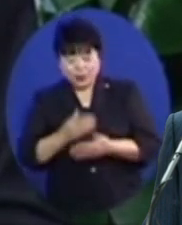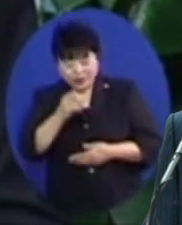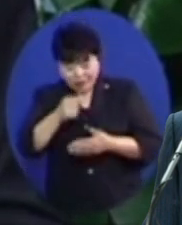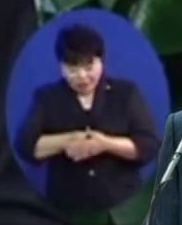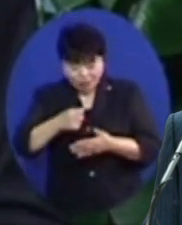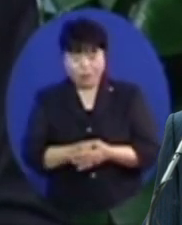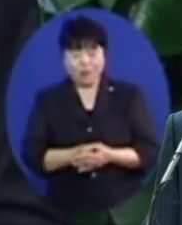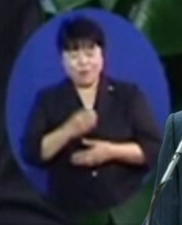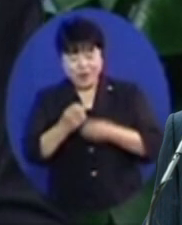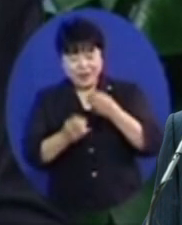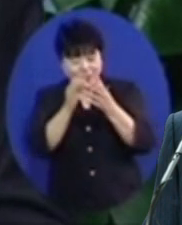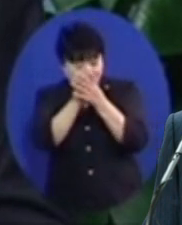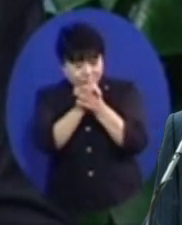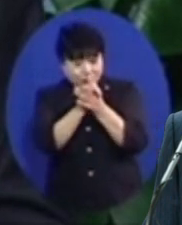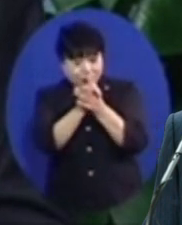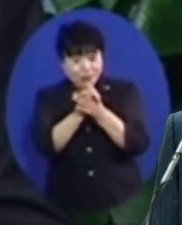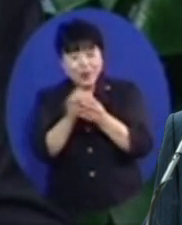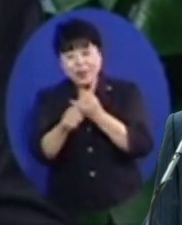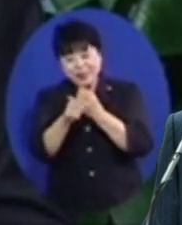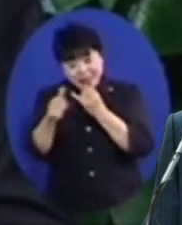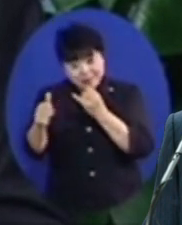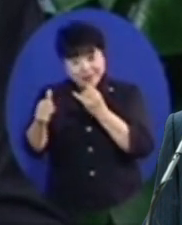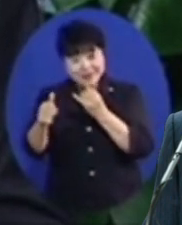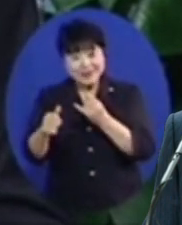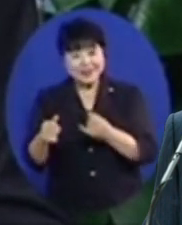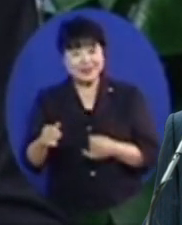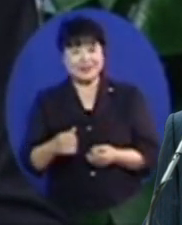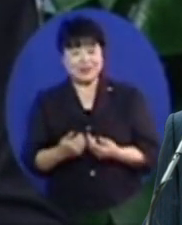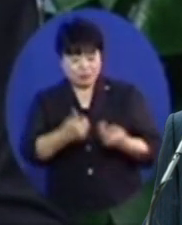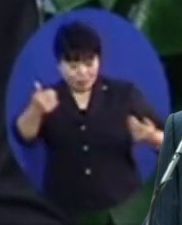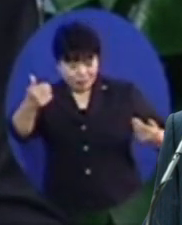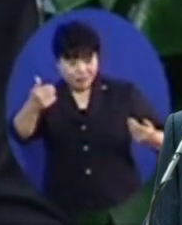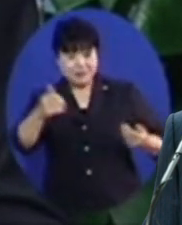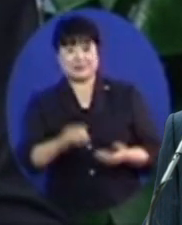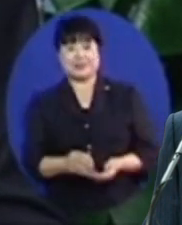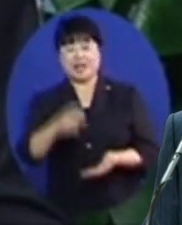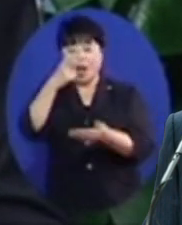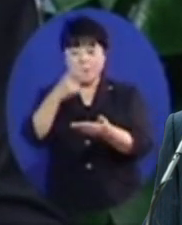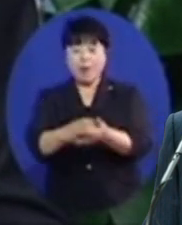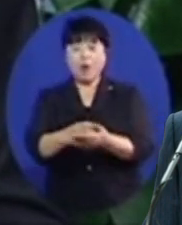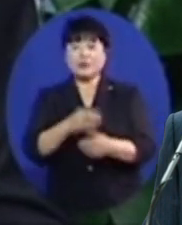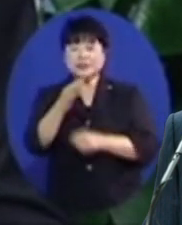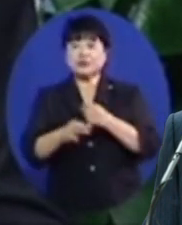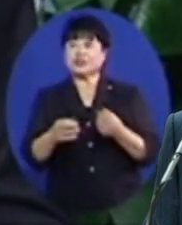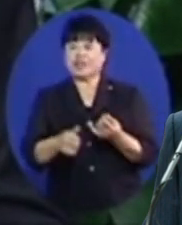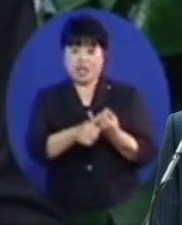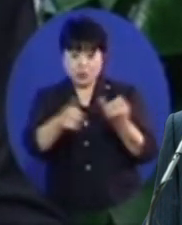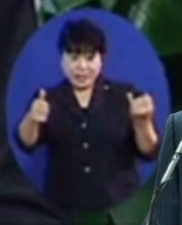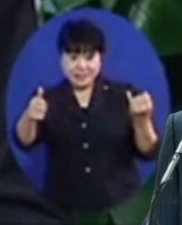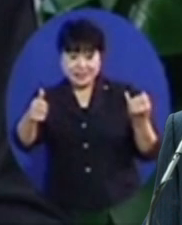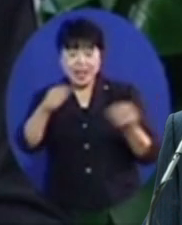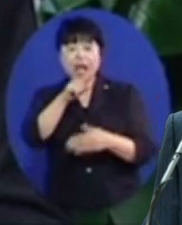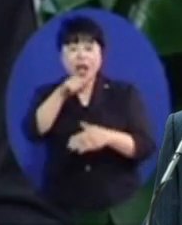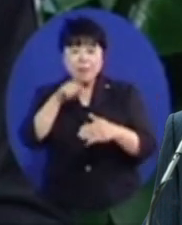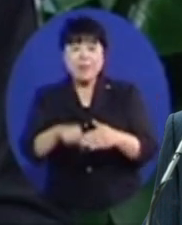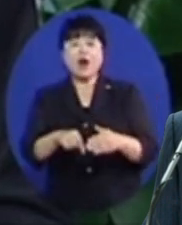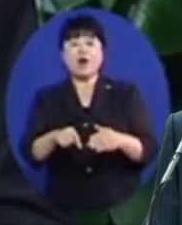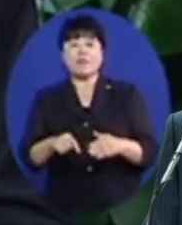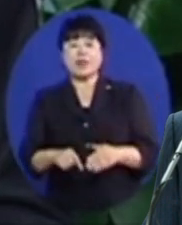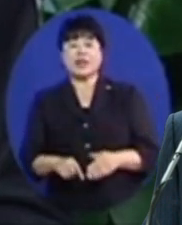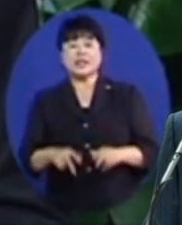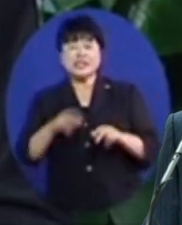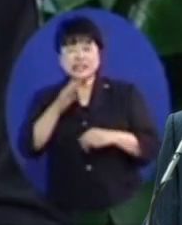자복하고 기도하고 저 남편 보고 빠이빠이 했습니다. 법적으로는 10년 전에 빠이빠이 했는데 마음으로는 10년